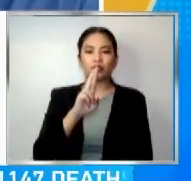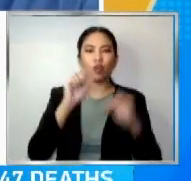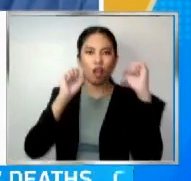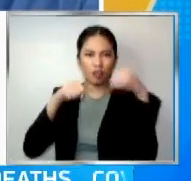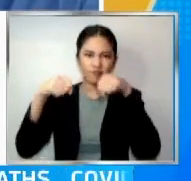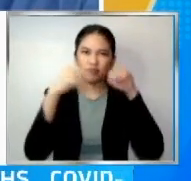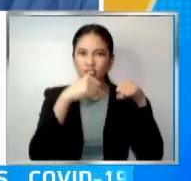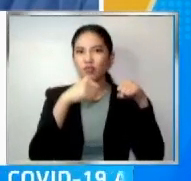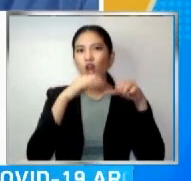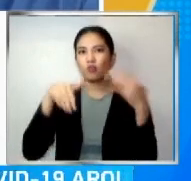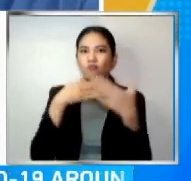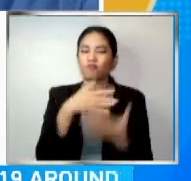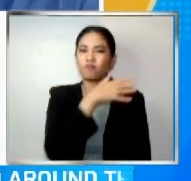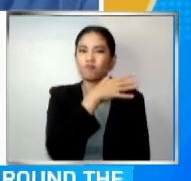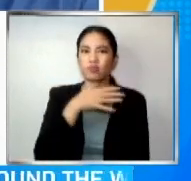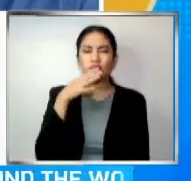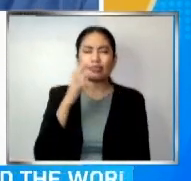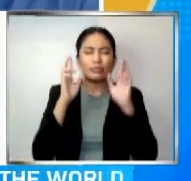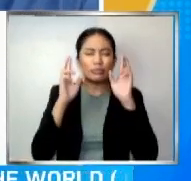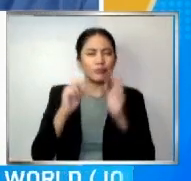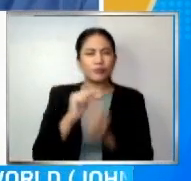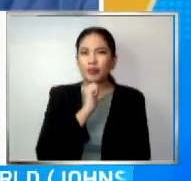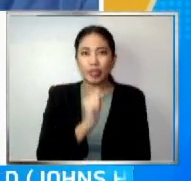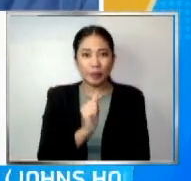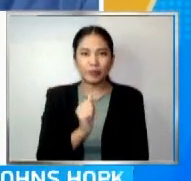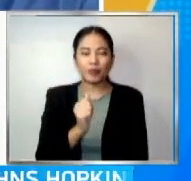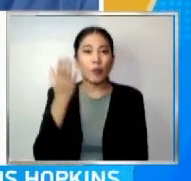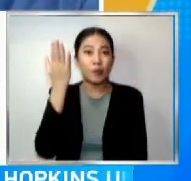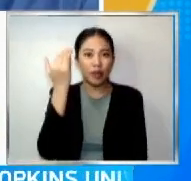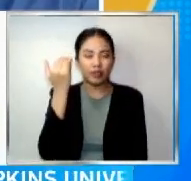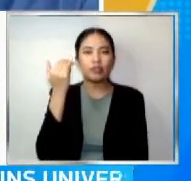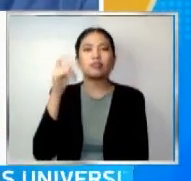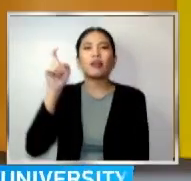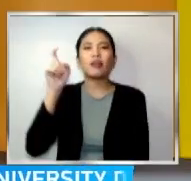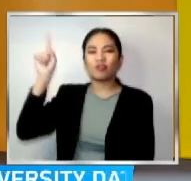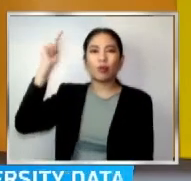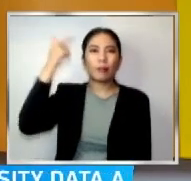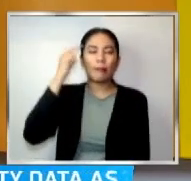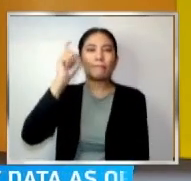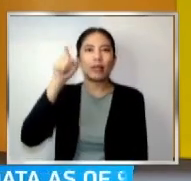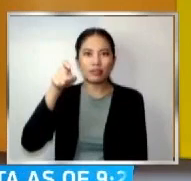dahil sana'y ngayon pala'y magising na sila.